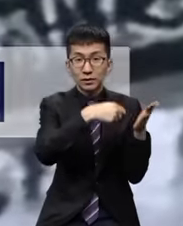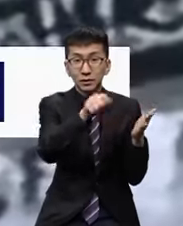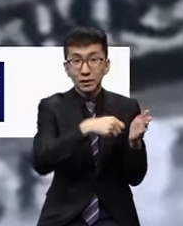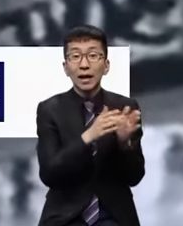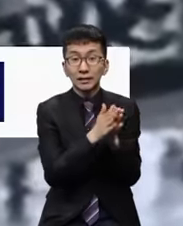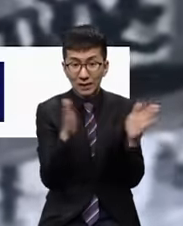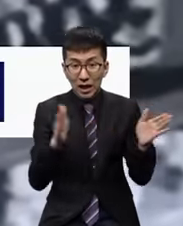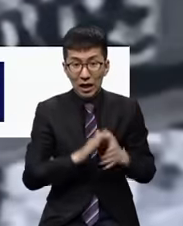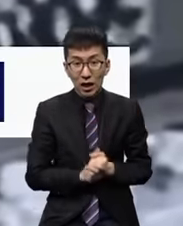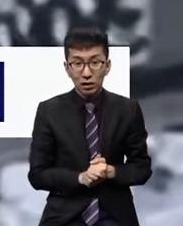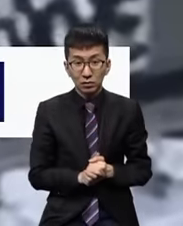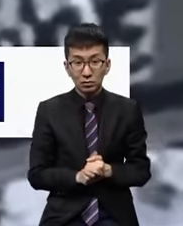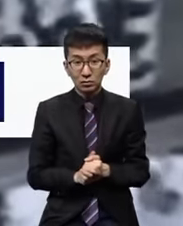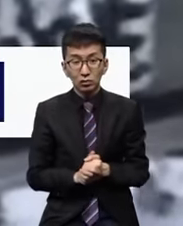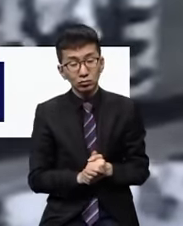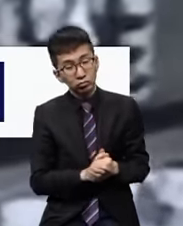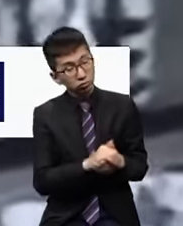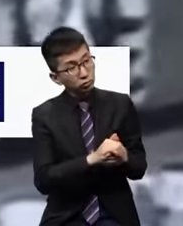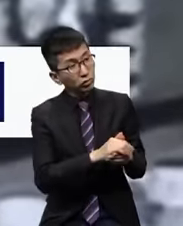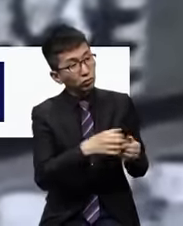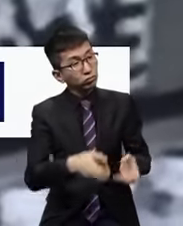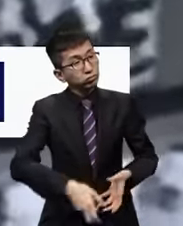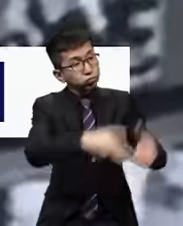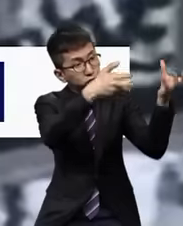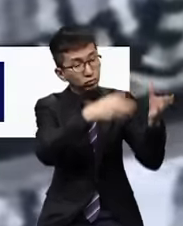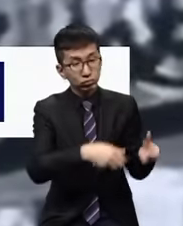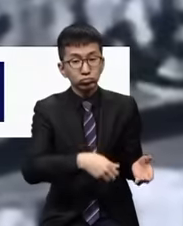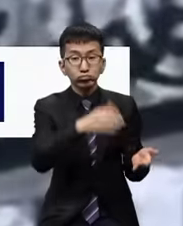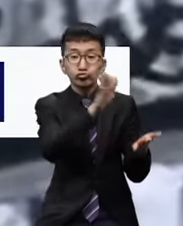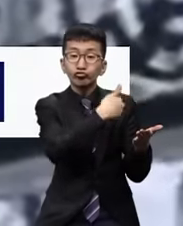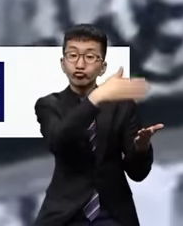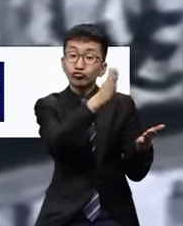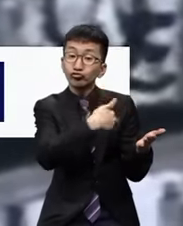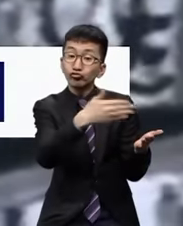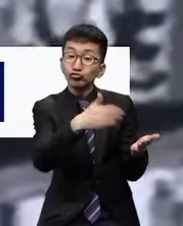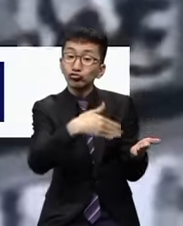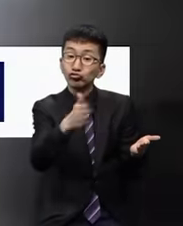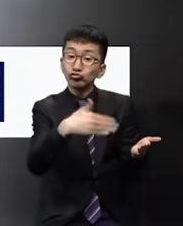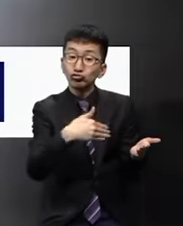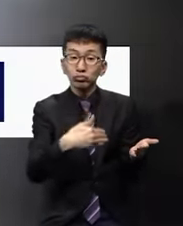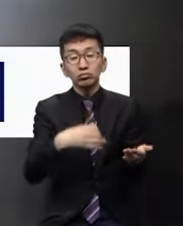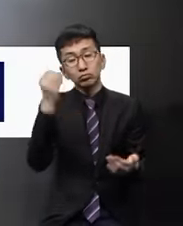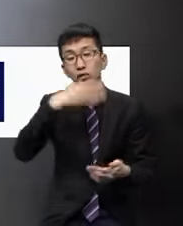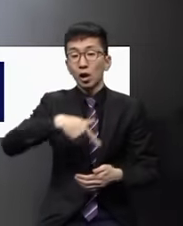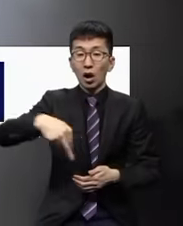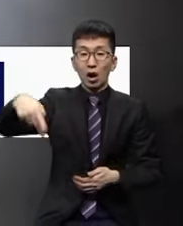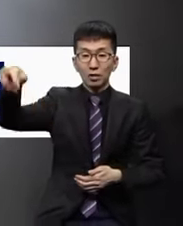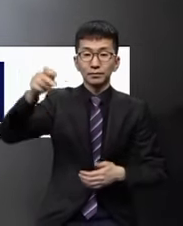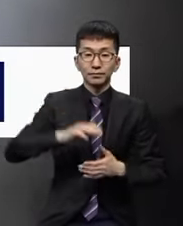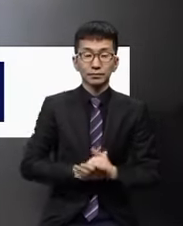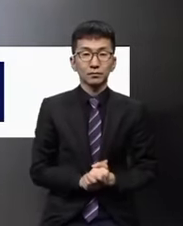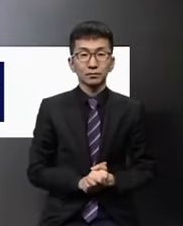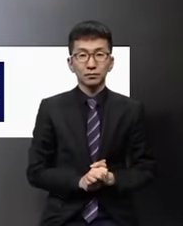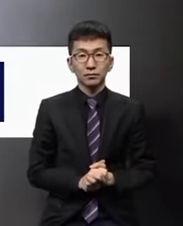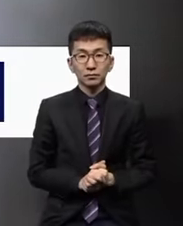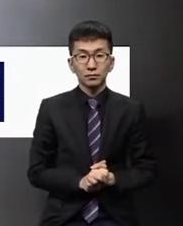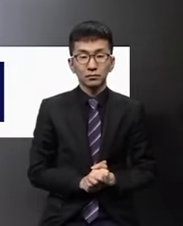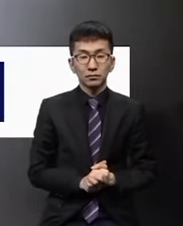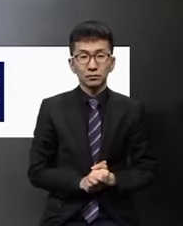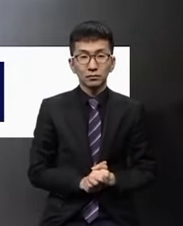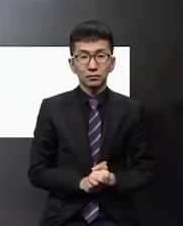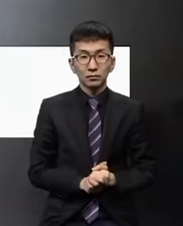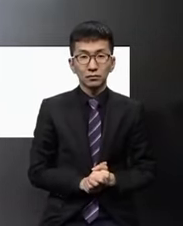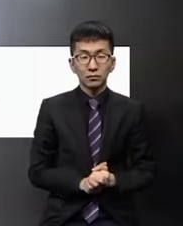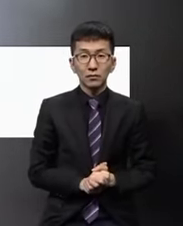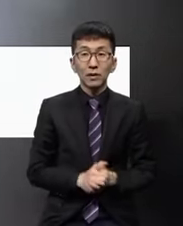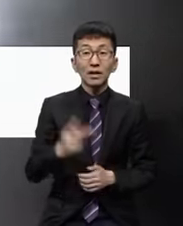이번엔 페인트통을 들고 그림 위에 뿌리더니 여러 차례 자국을 남기고는 유유히 자리를 뜹니다. 그제 낮